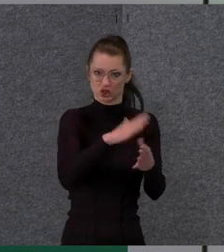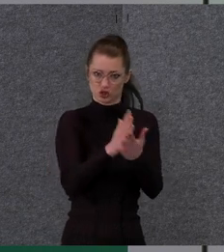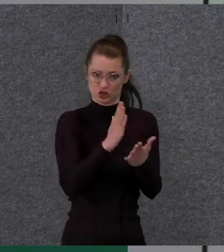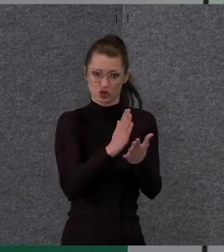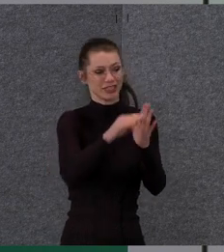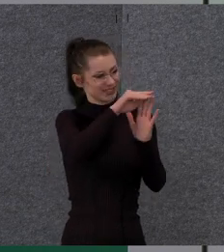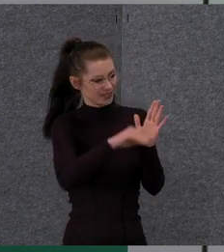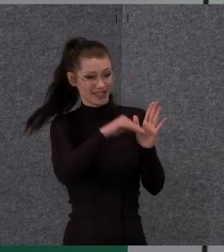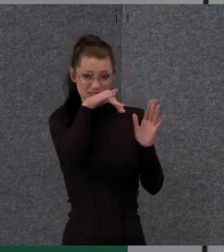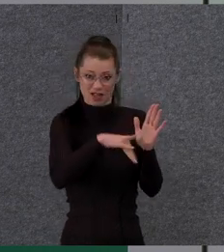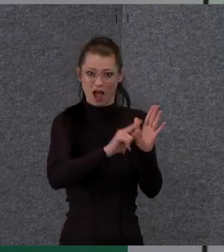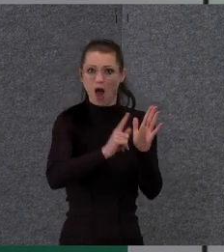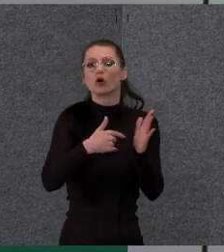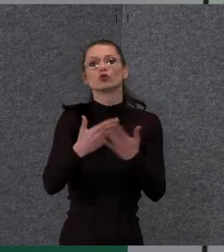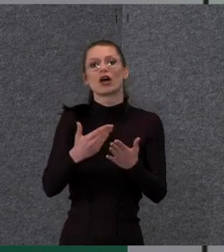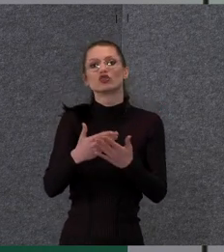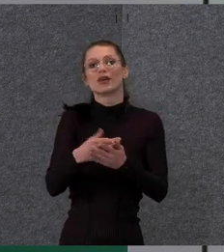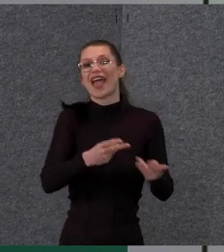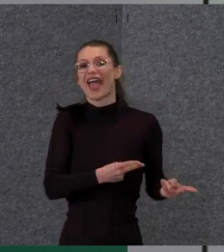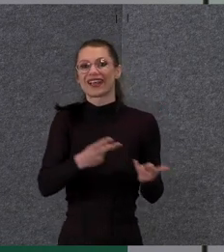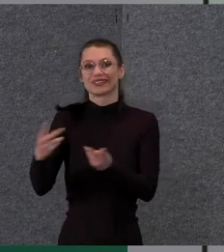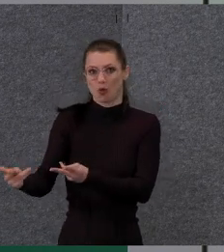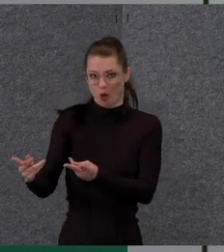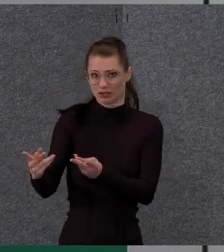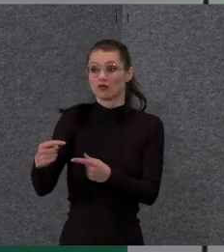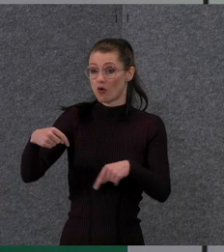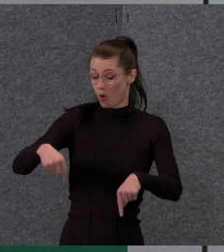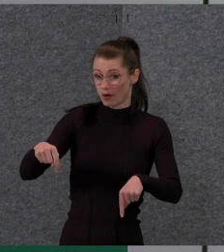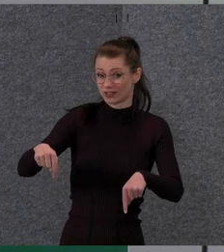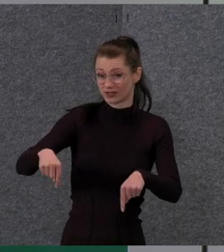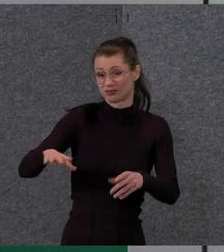man da gegen Exporte, die heute schon meiner Meinung nach